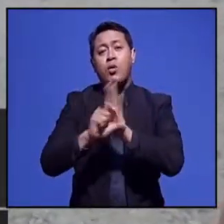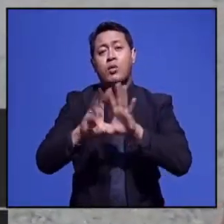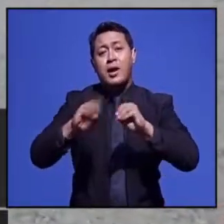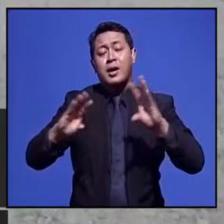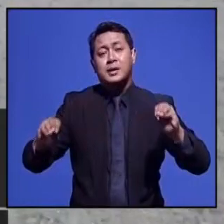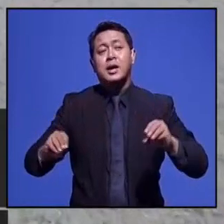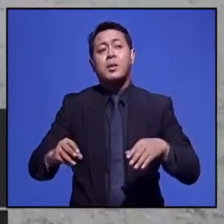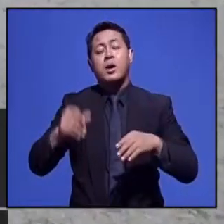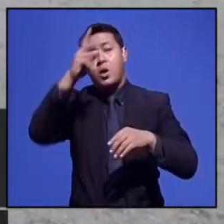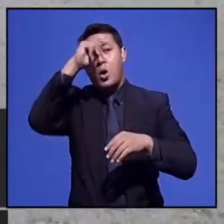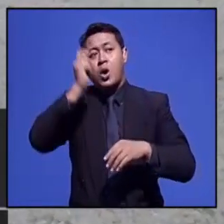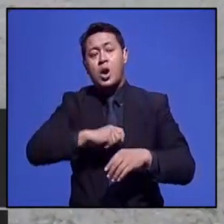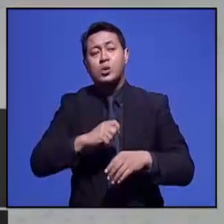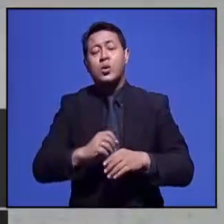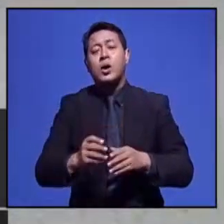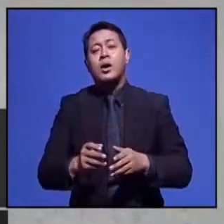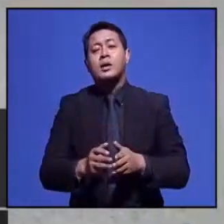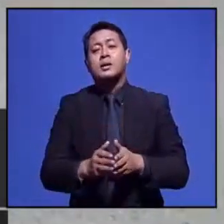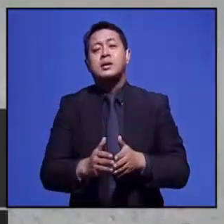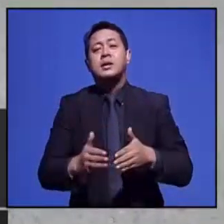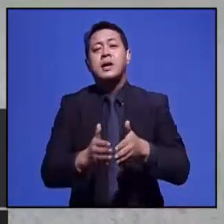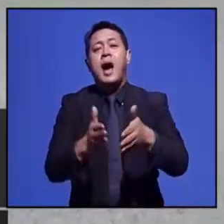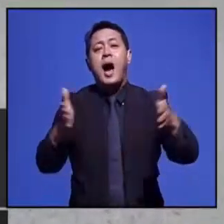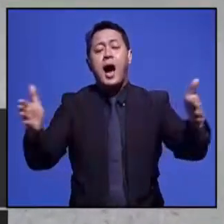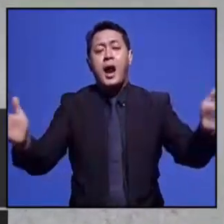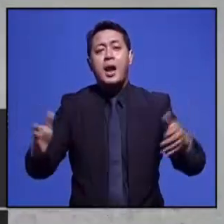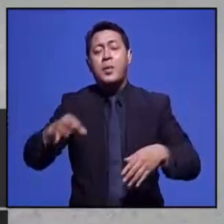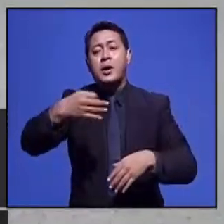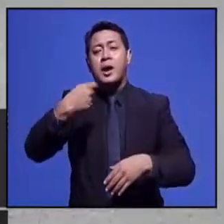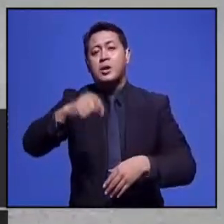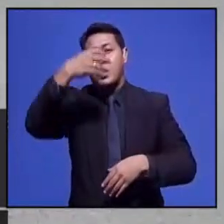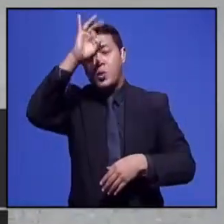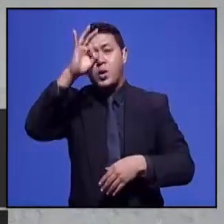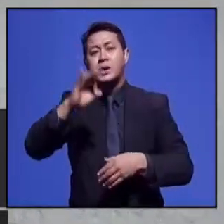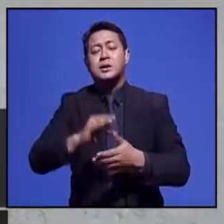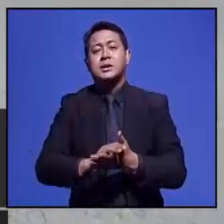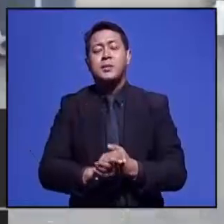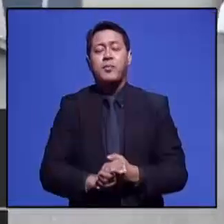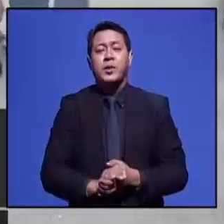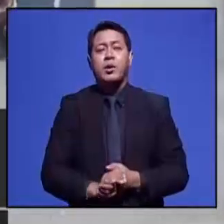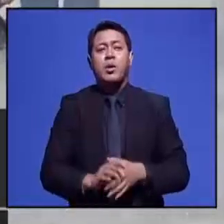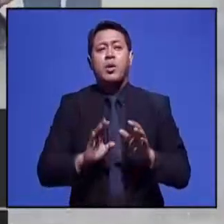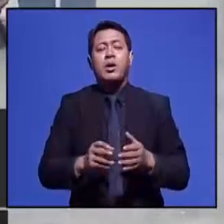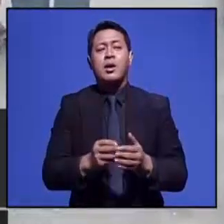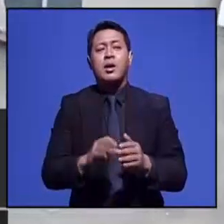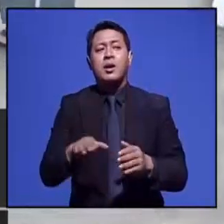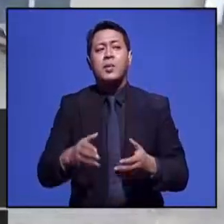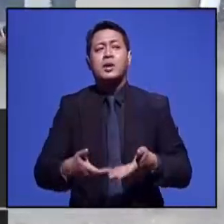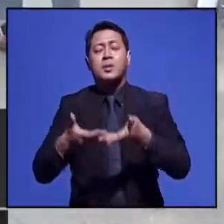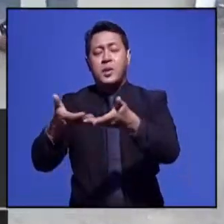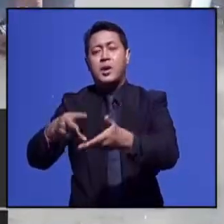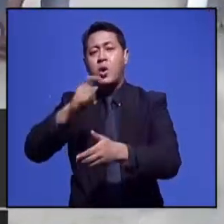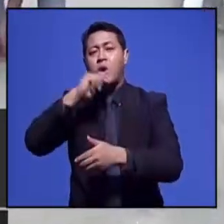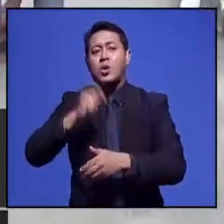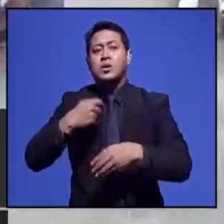Kerja kepada orang tuanya di halaman Mapolsek Pulau Gadung, Jakarta Timur, Rabu siang. Puluhan remaja ini dikembalikan polisi ke orang